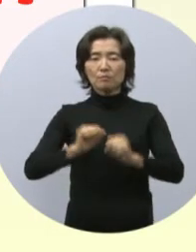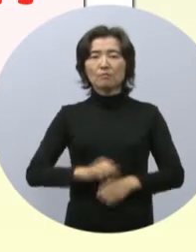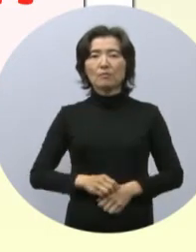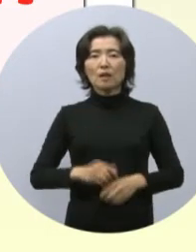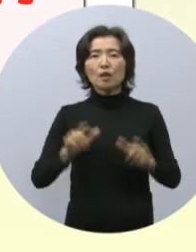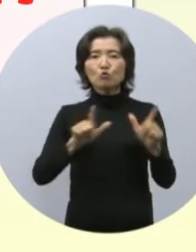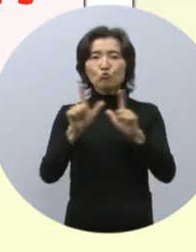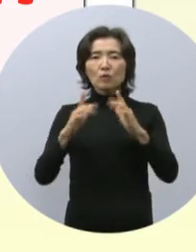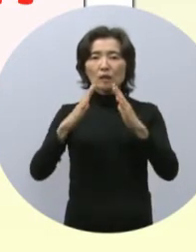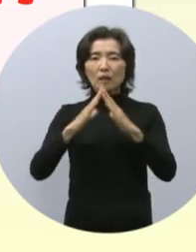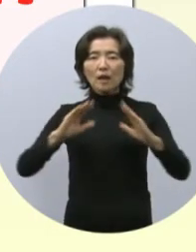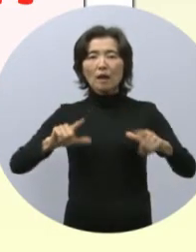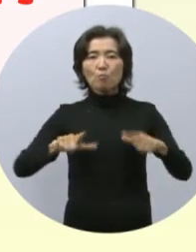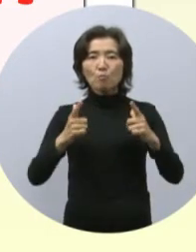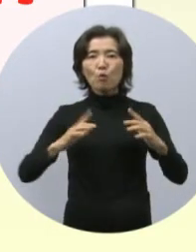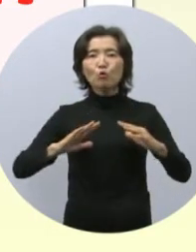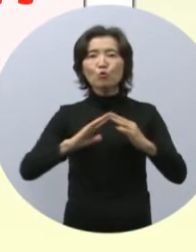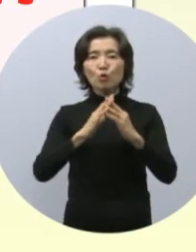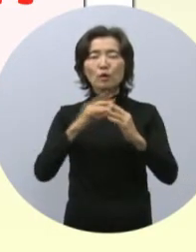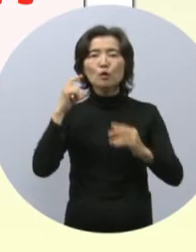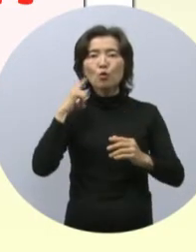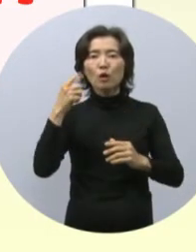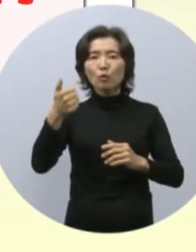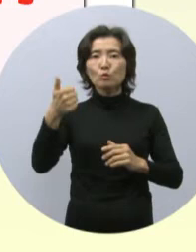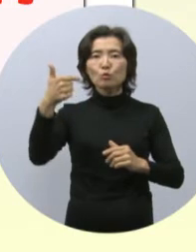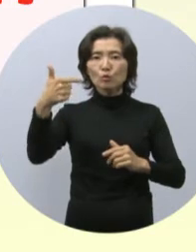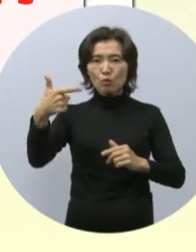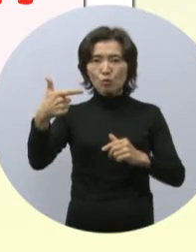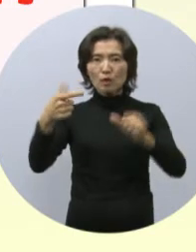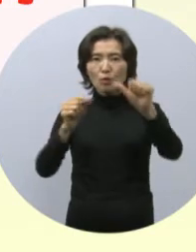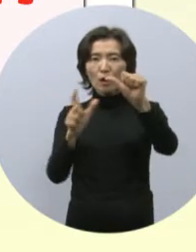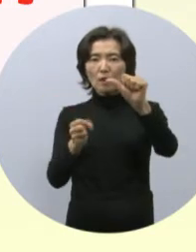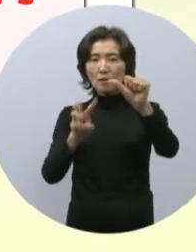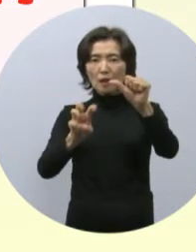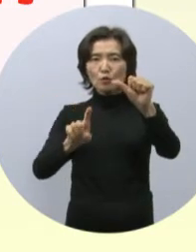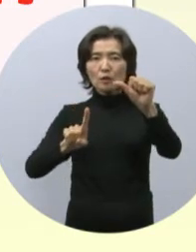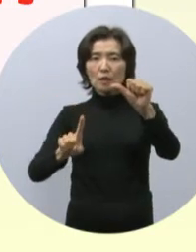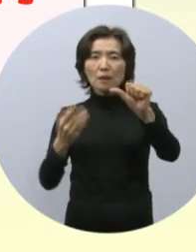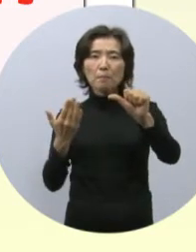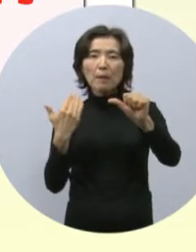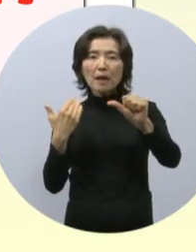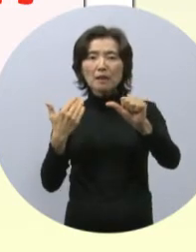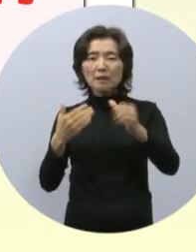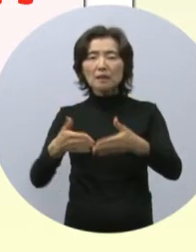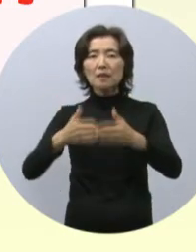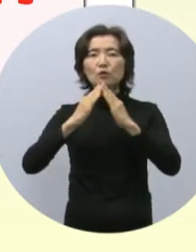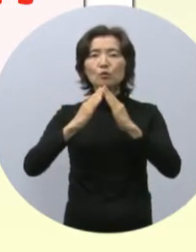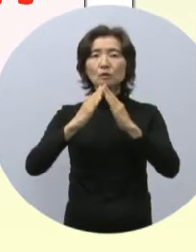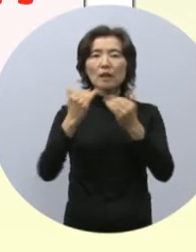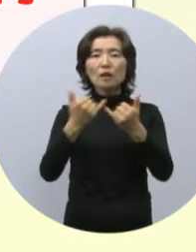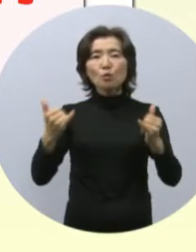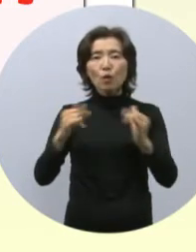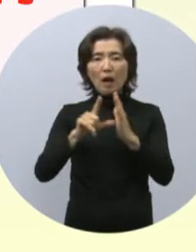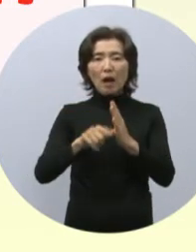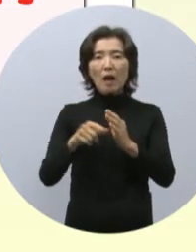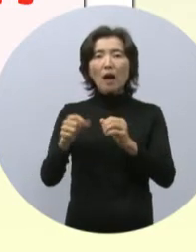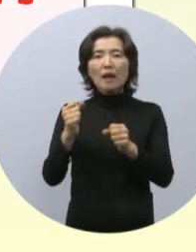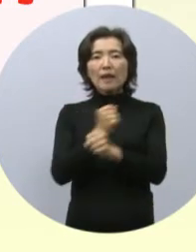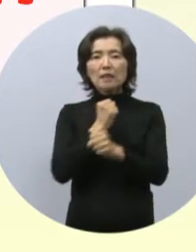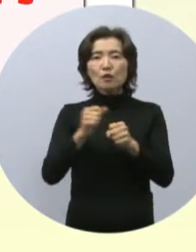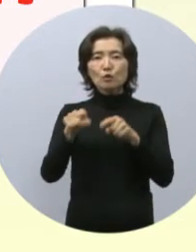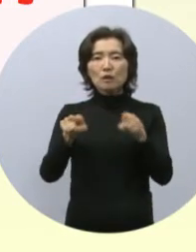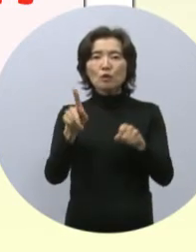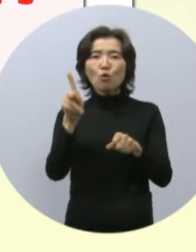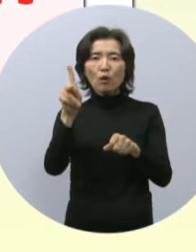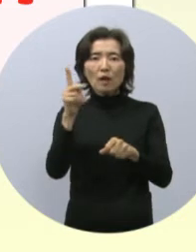宅が木造で昭和56年5月31日以前に建てられた方は、建築指導課へお問い